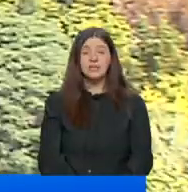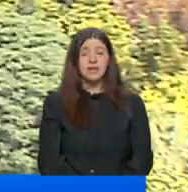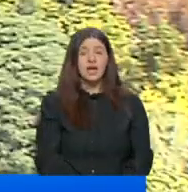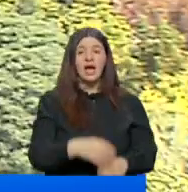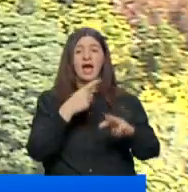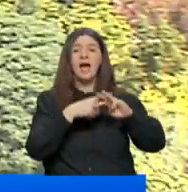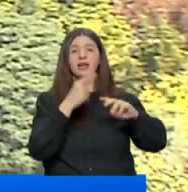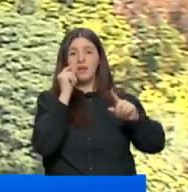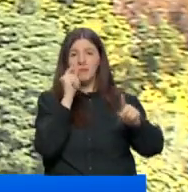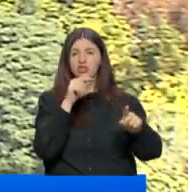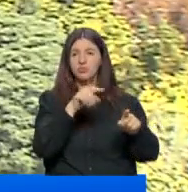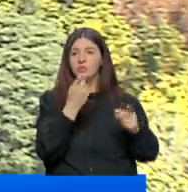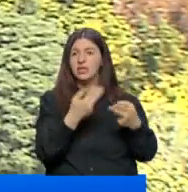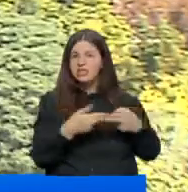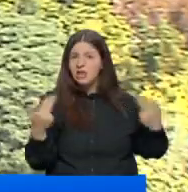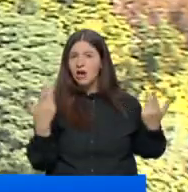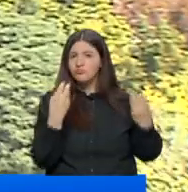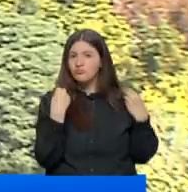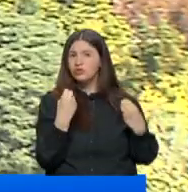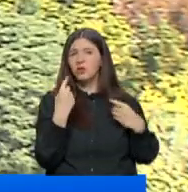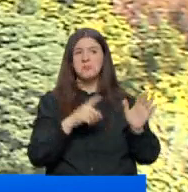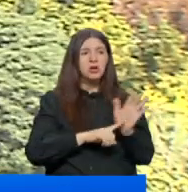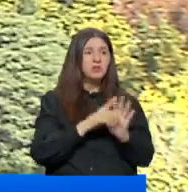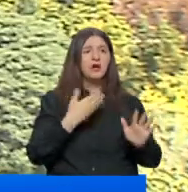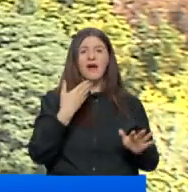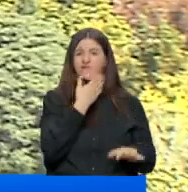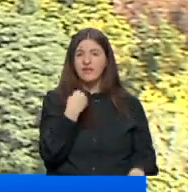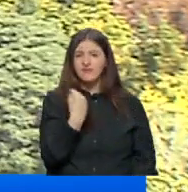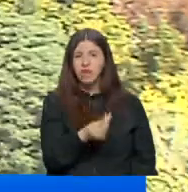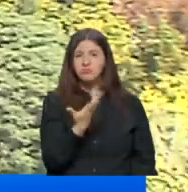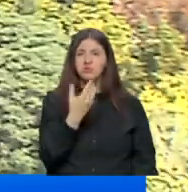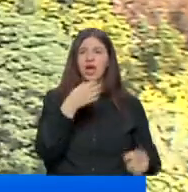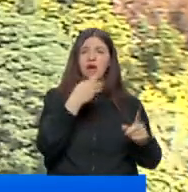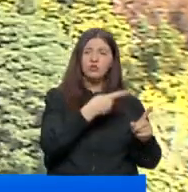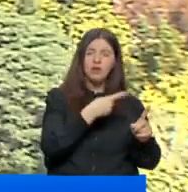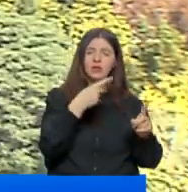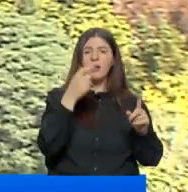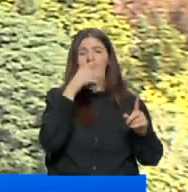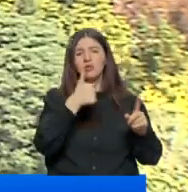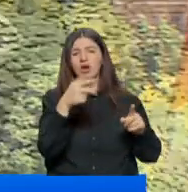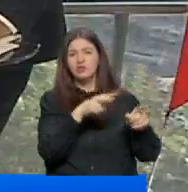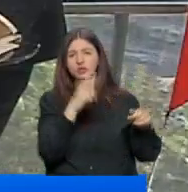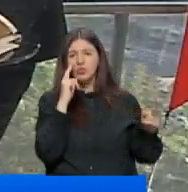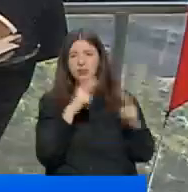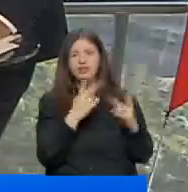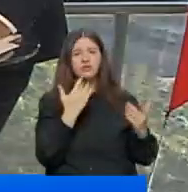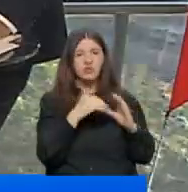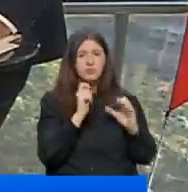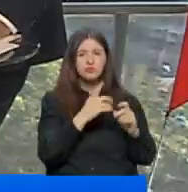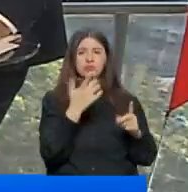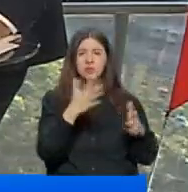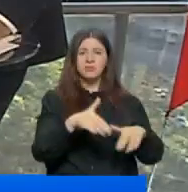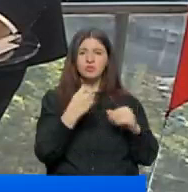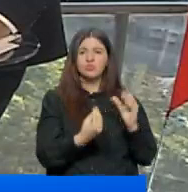Erkan Bey, şimdi bu bir destan mı, başarı mı, bir taviz mi? Biden-Erdoğan görüşmesini acaba siz nasıl yorumluyorsunuz? Yine